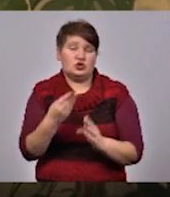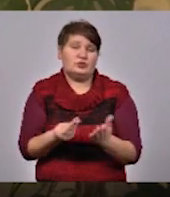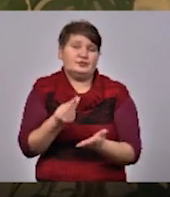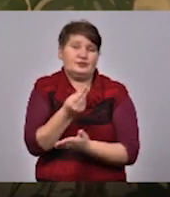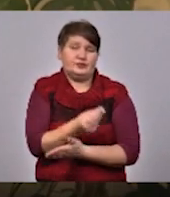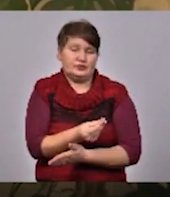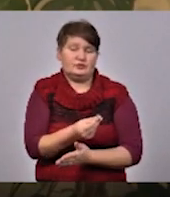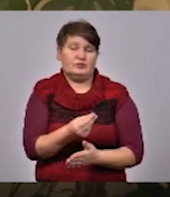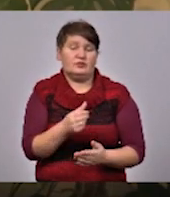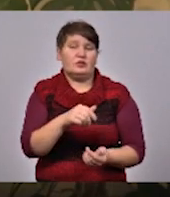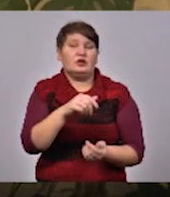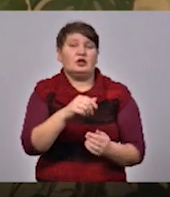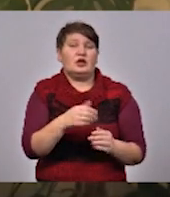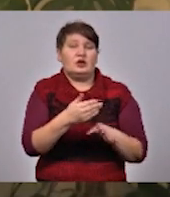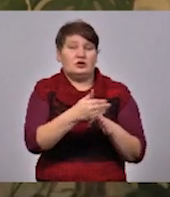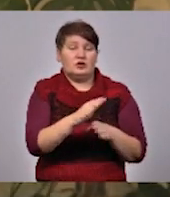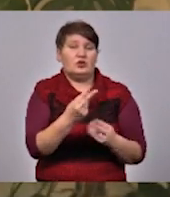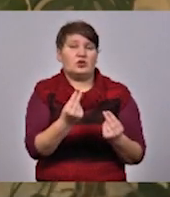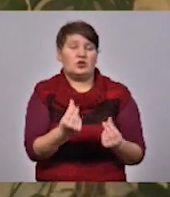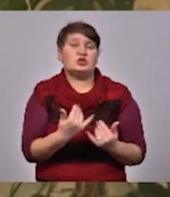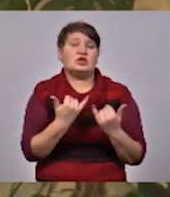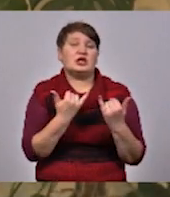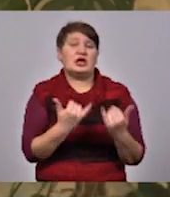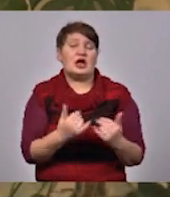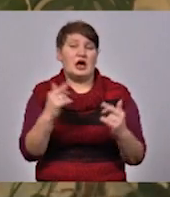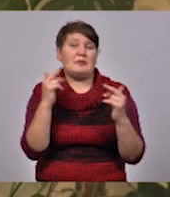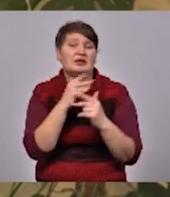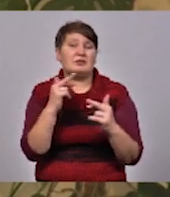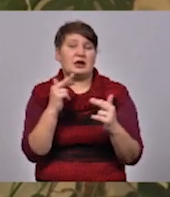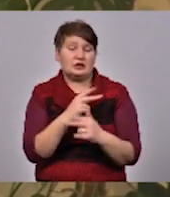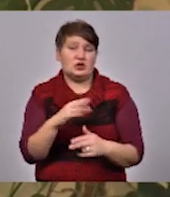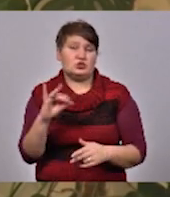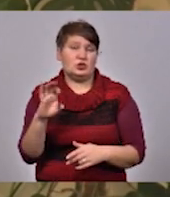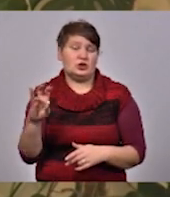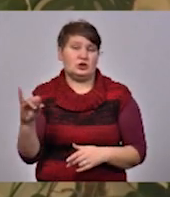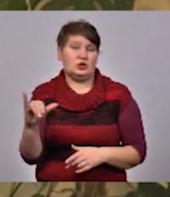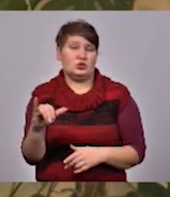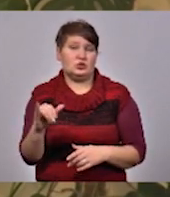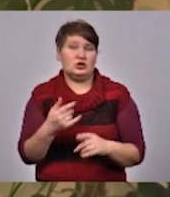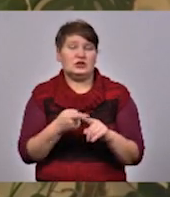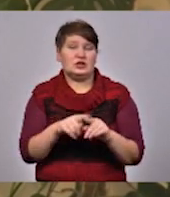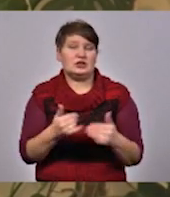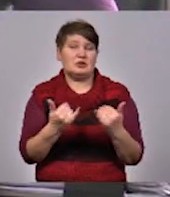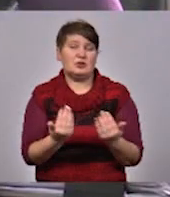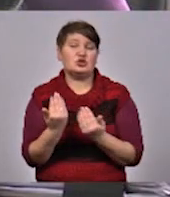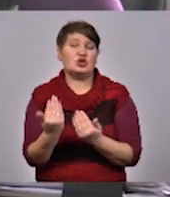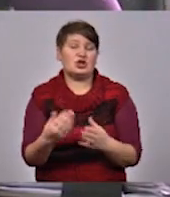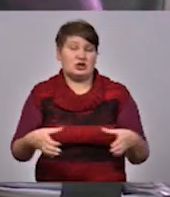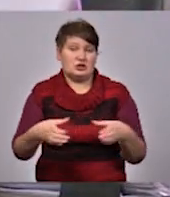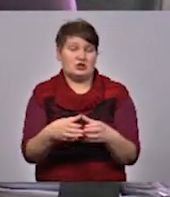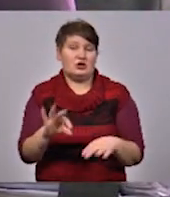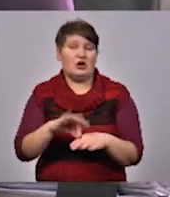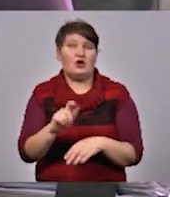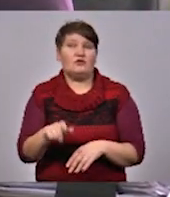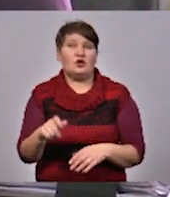цільової субвенції, не для того, щоб ми там щось будували, чи ми якісь медикаменти купляли інше, а іменно для інсуліну, забезпечити їхніх хворих. Начальниця